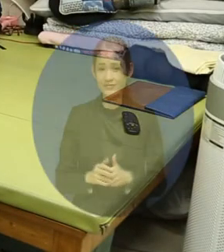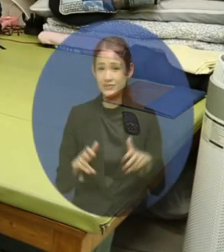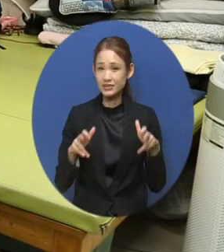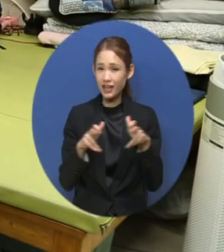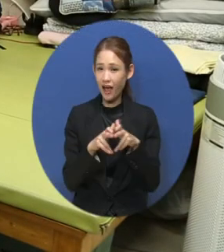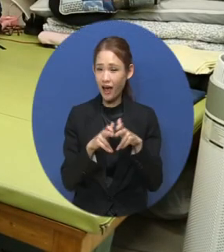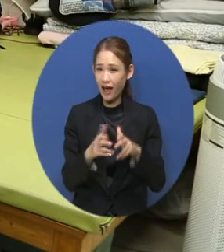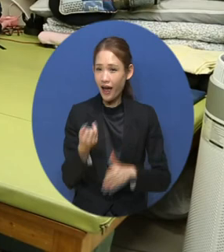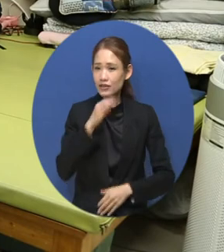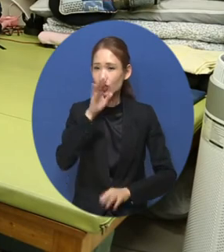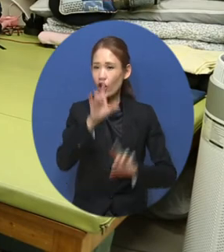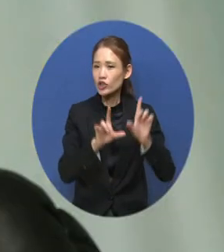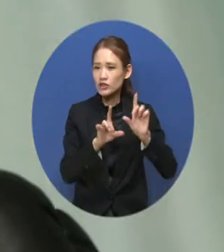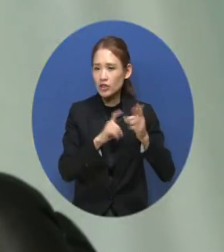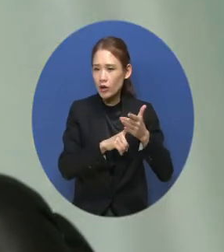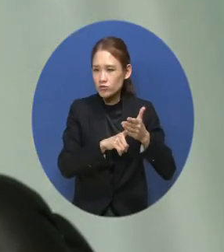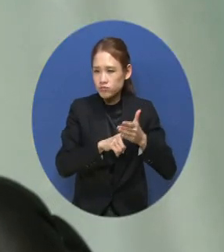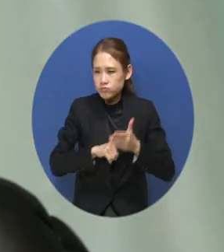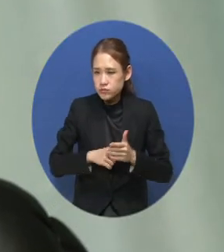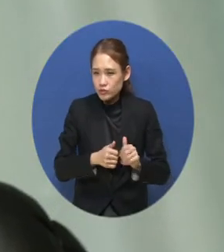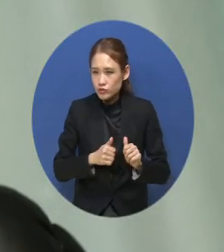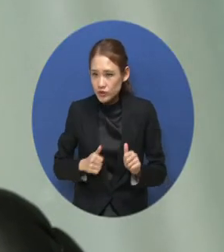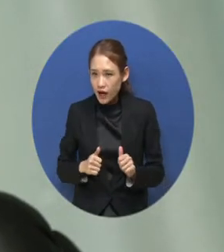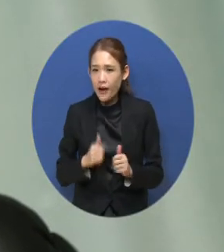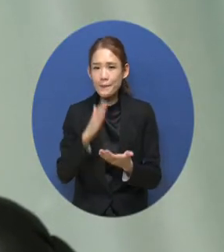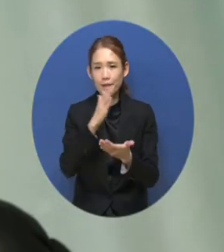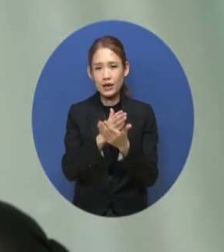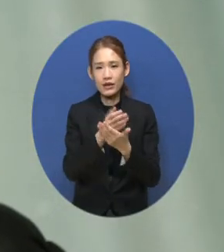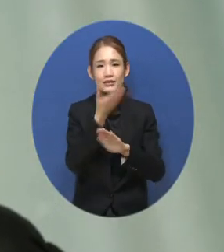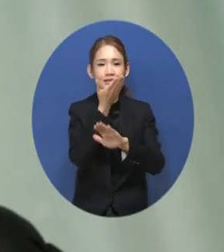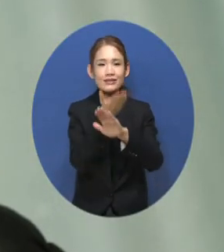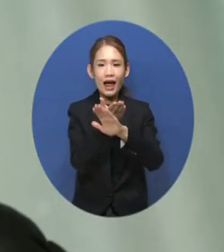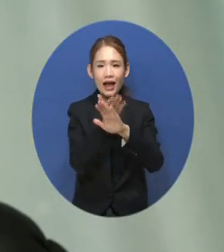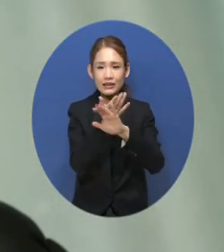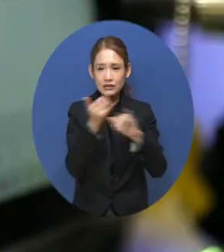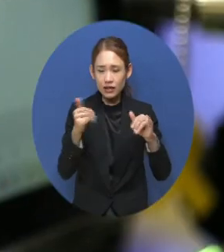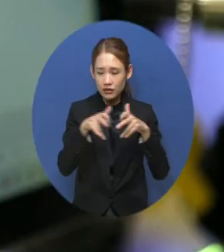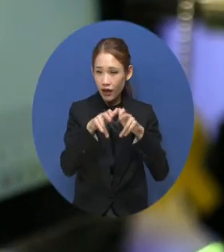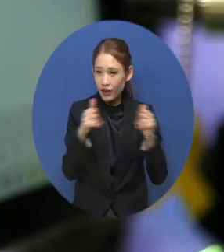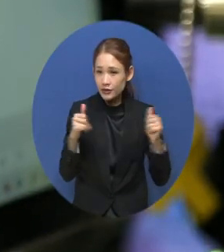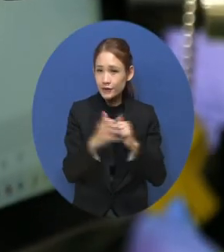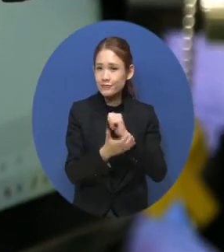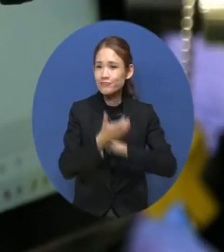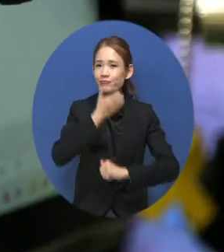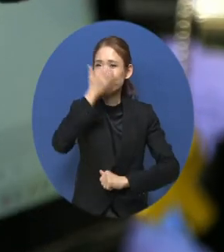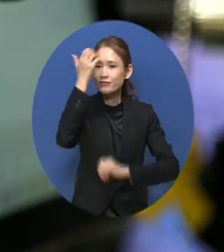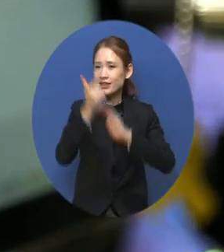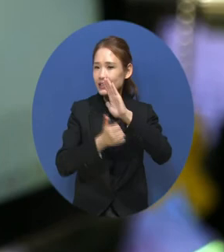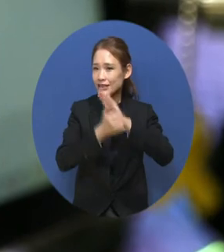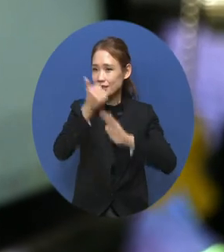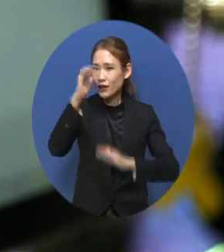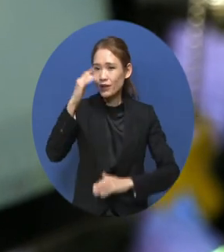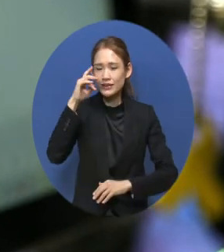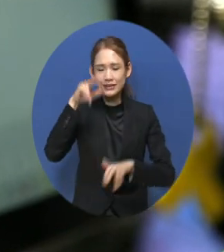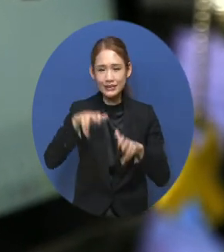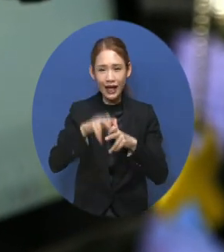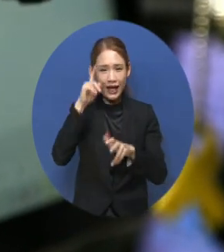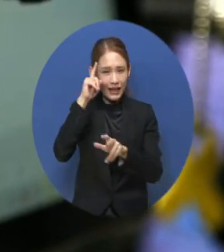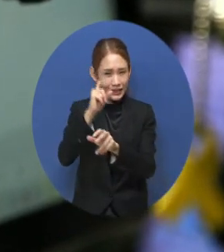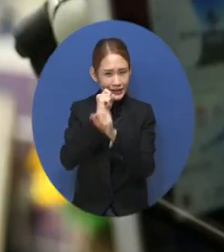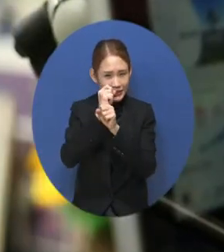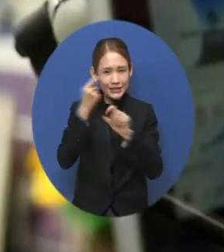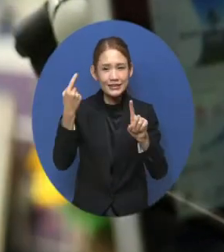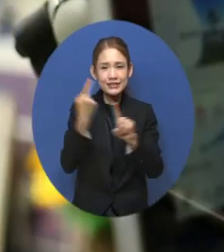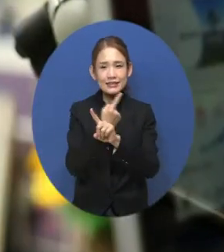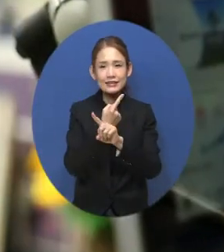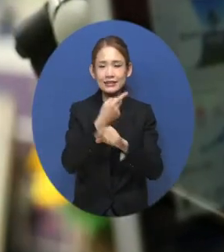장애라는 현실에 굴복하지 않고 또 다른 장애인들의 꿈과 희망이 된 장애인식 개선 강사 이원준